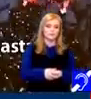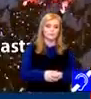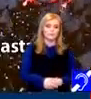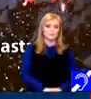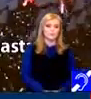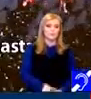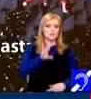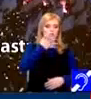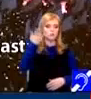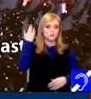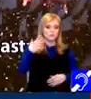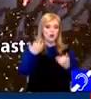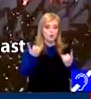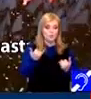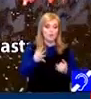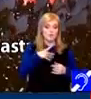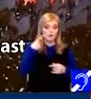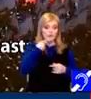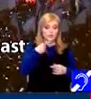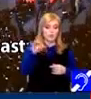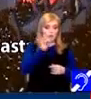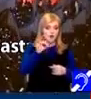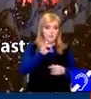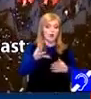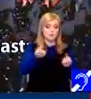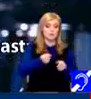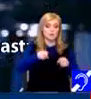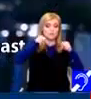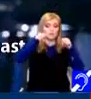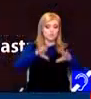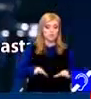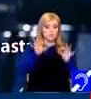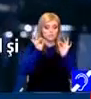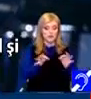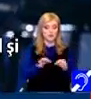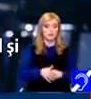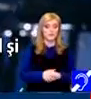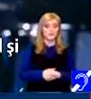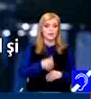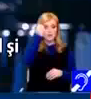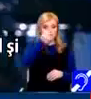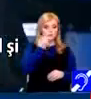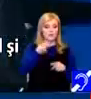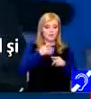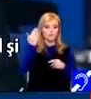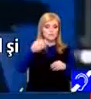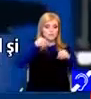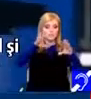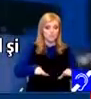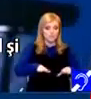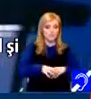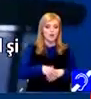democratic. 4 года назад, вот сейчас только об этом было сказано, вы приняли историческое решение. Благодаря вашему решению